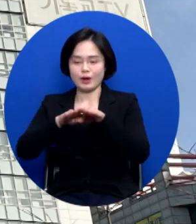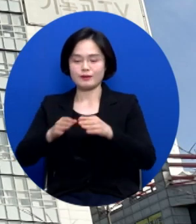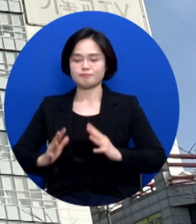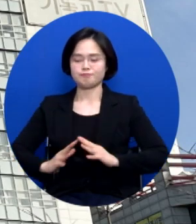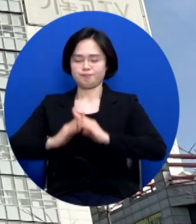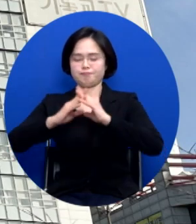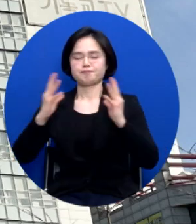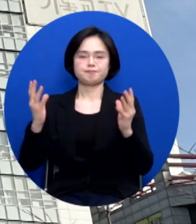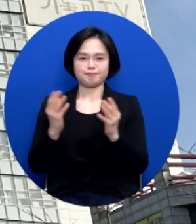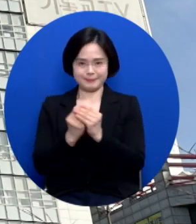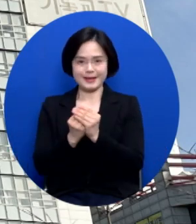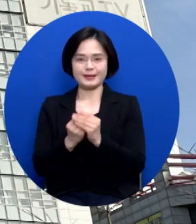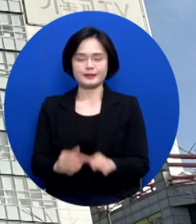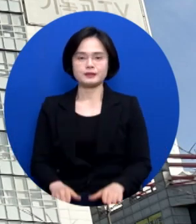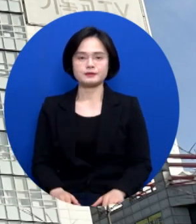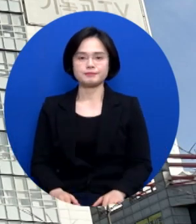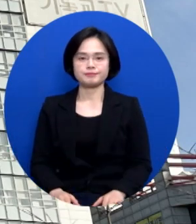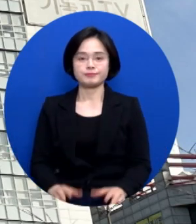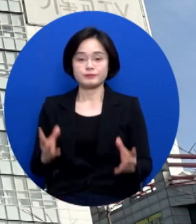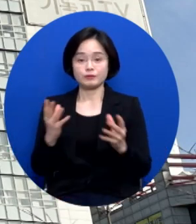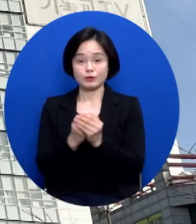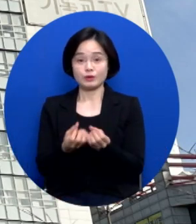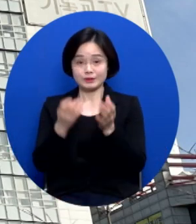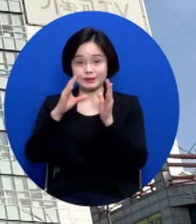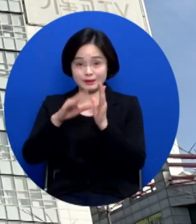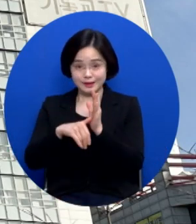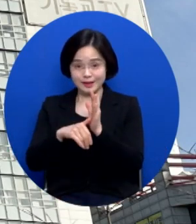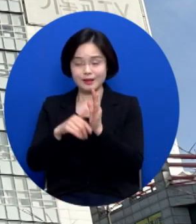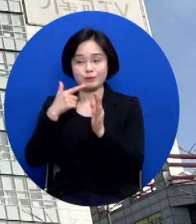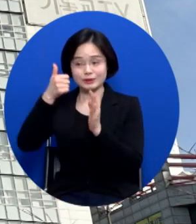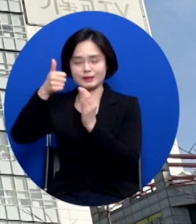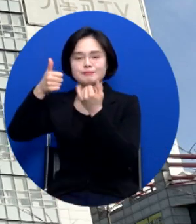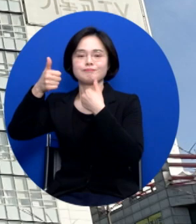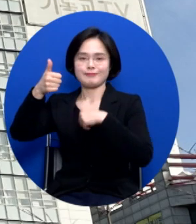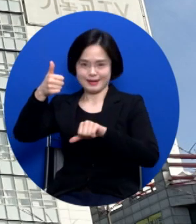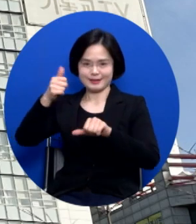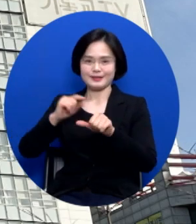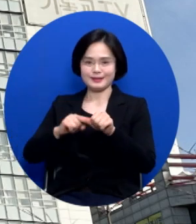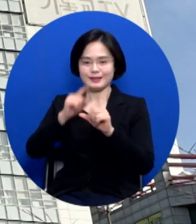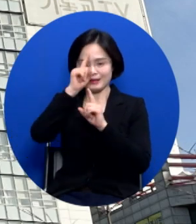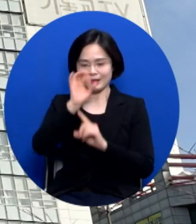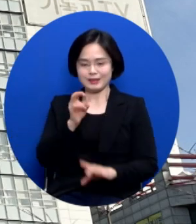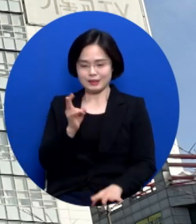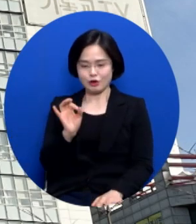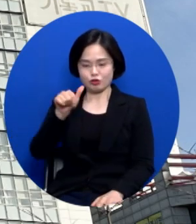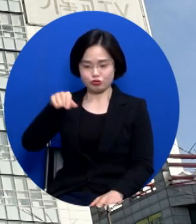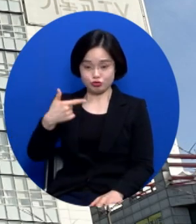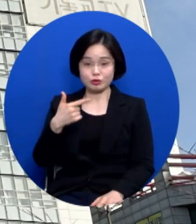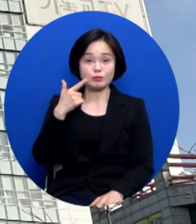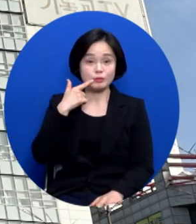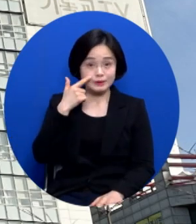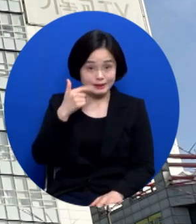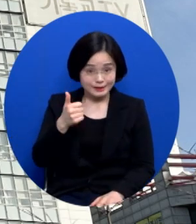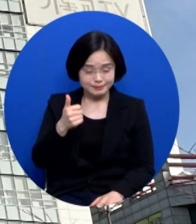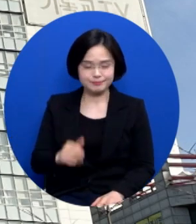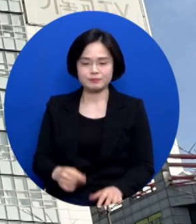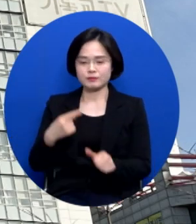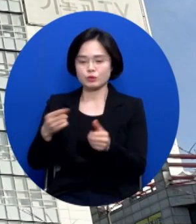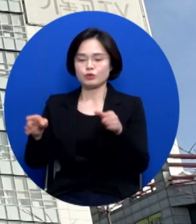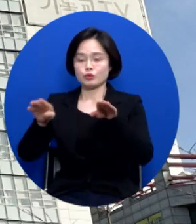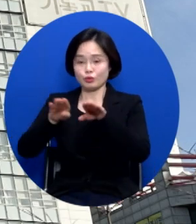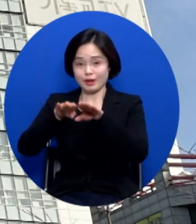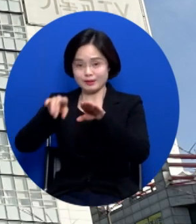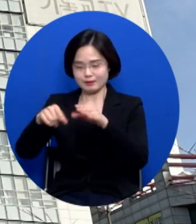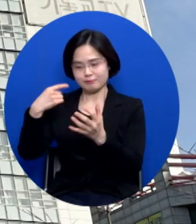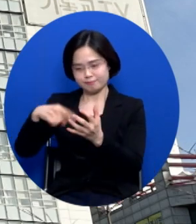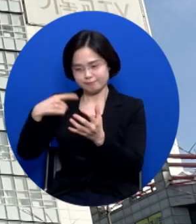완공됐습니다. 완공식에서는 김선실 목사의 아들인 여의도 순복음교회 이영훈 목사가 김선실 교육관에서 자라는